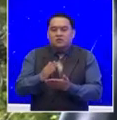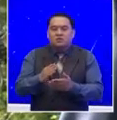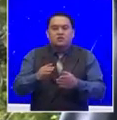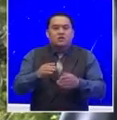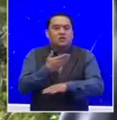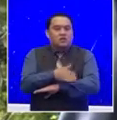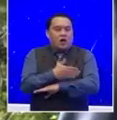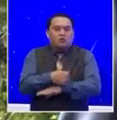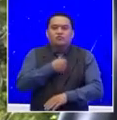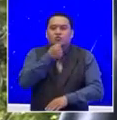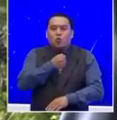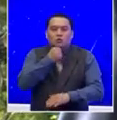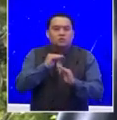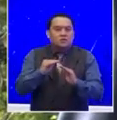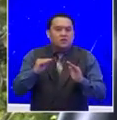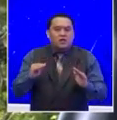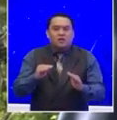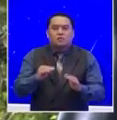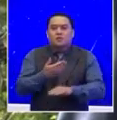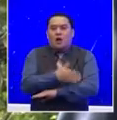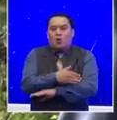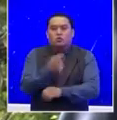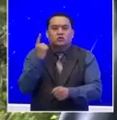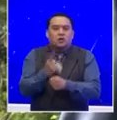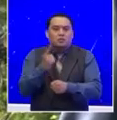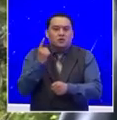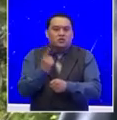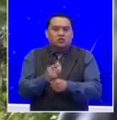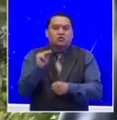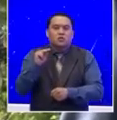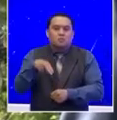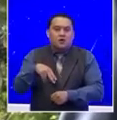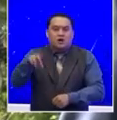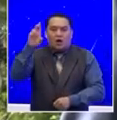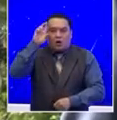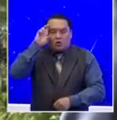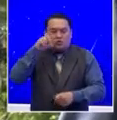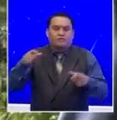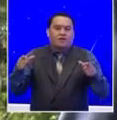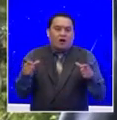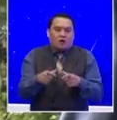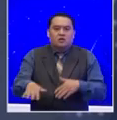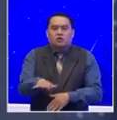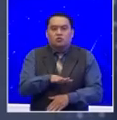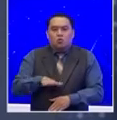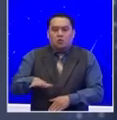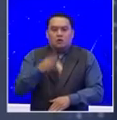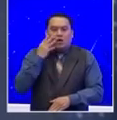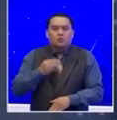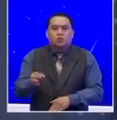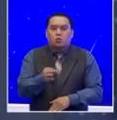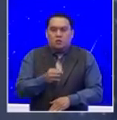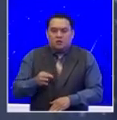ни взрослым на улице в данное время, во время чрезвычайного положения в стране и карантина на территории Алматинской